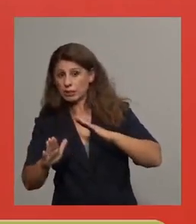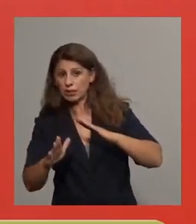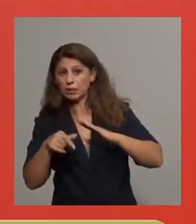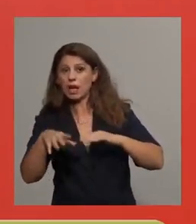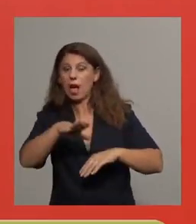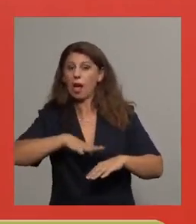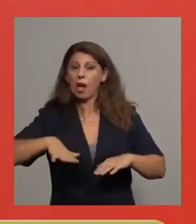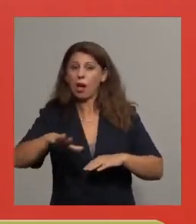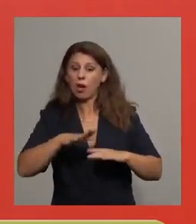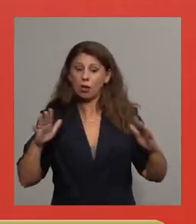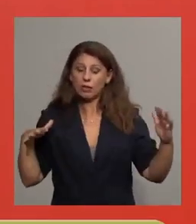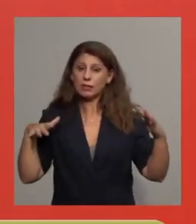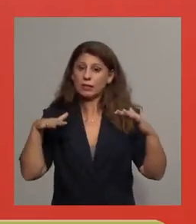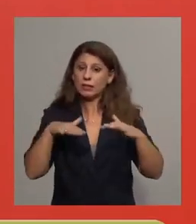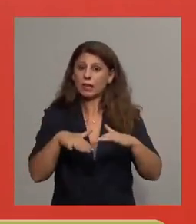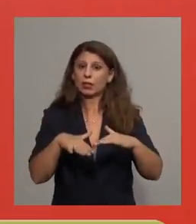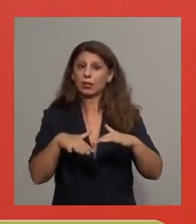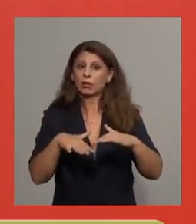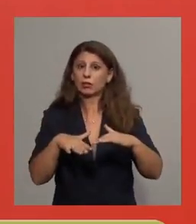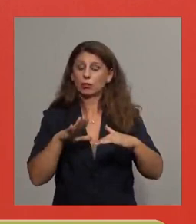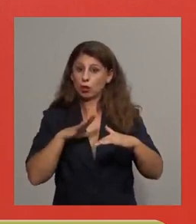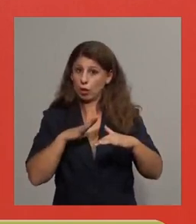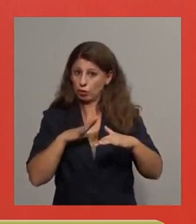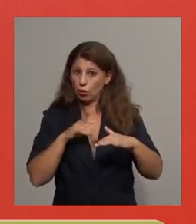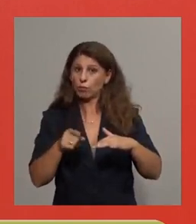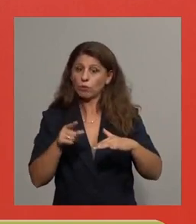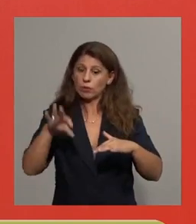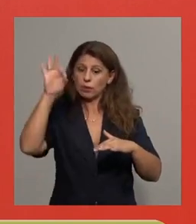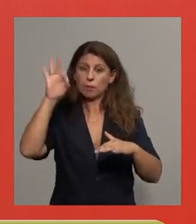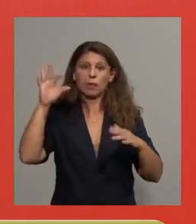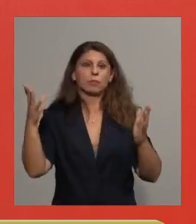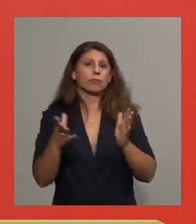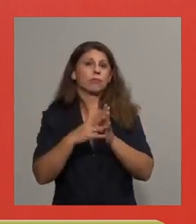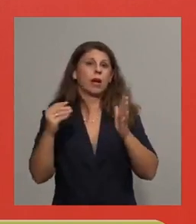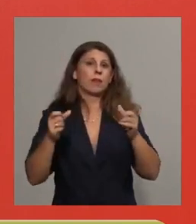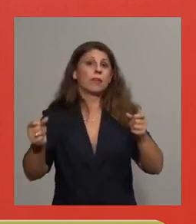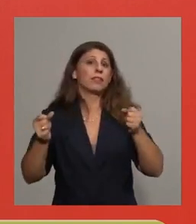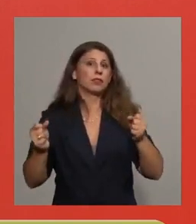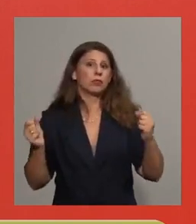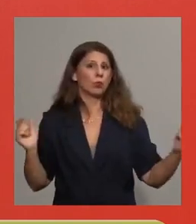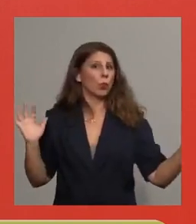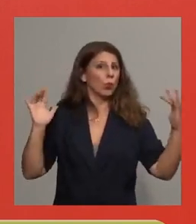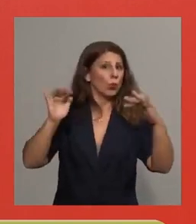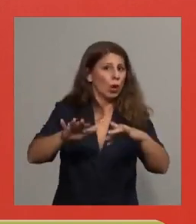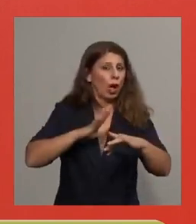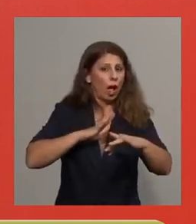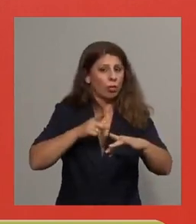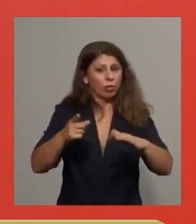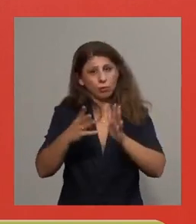ως χώρο συγκέντρωσης του πληθυσμού σε περίπτωση, για παράδειγμα, σεισμού.